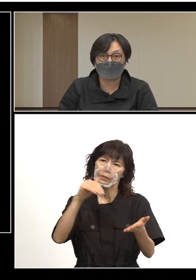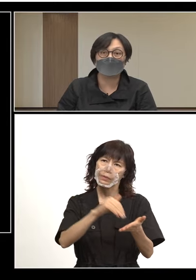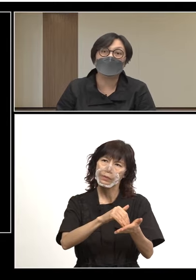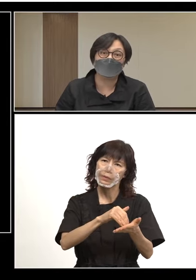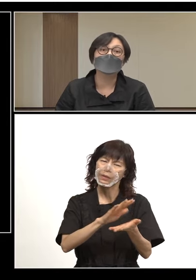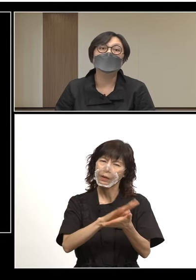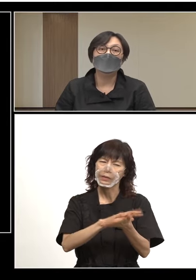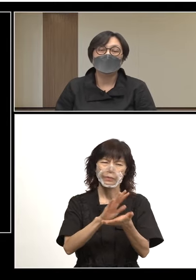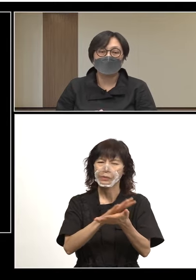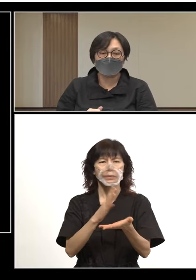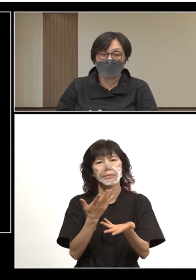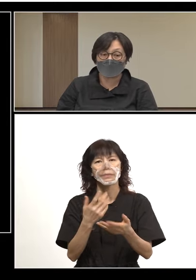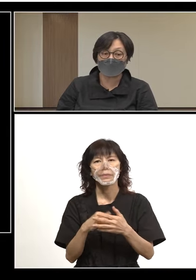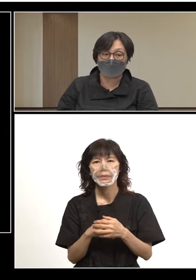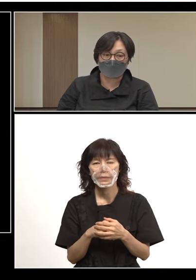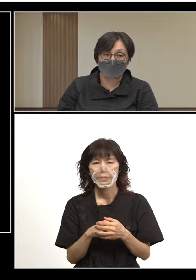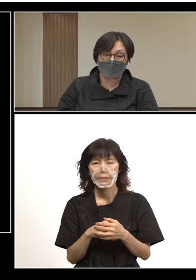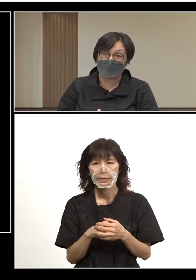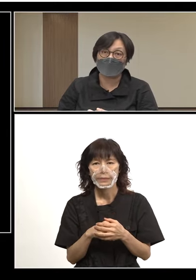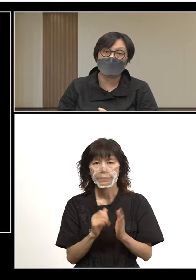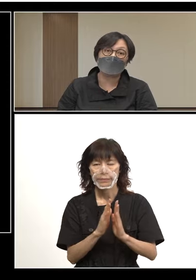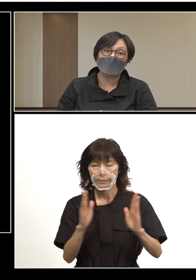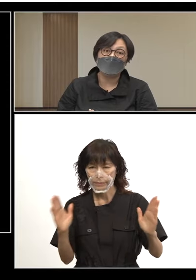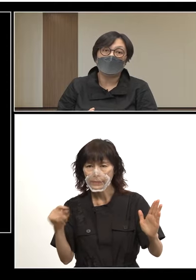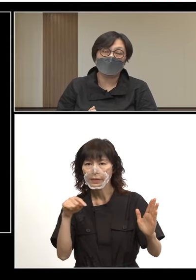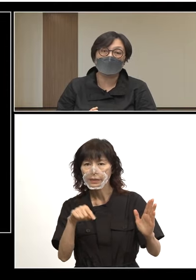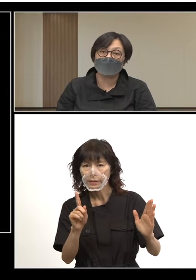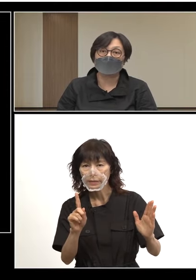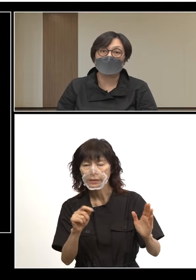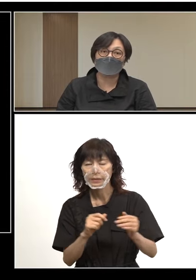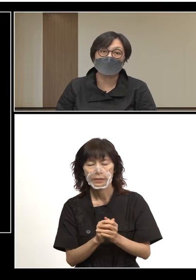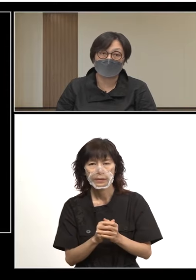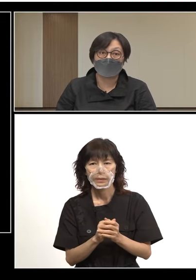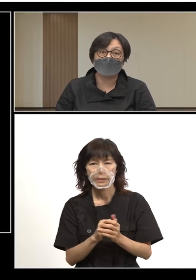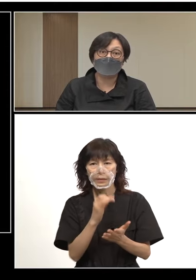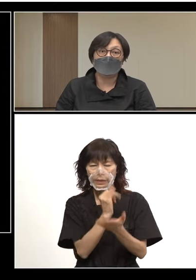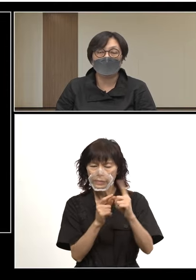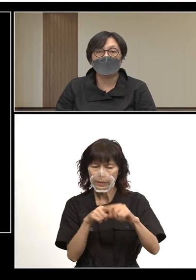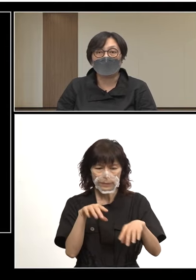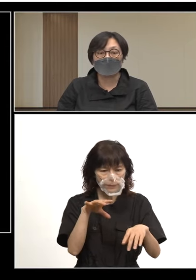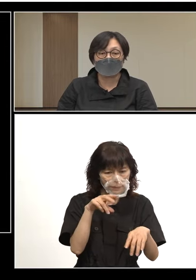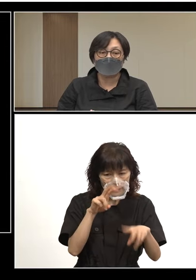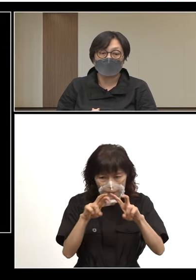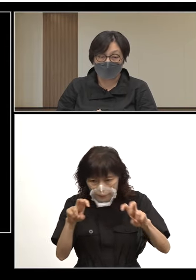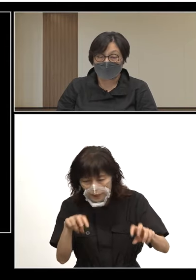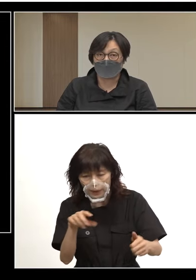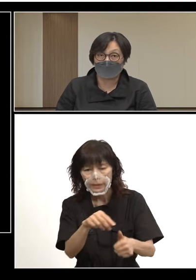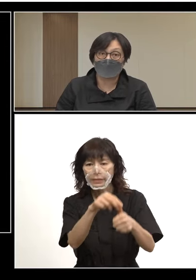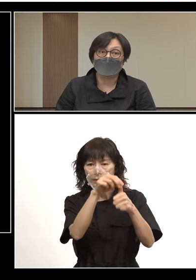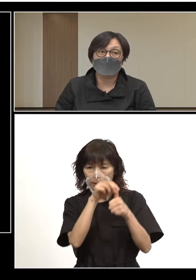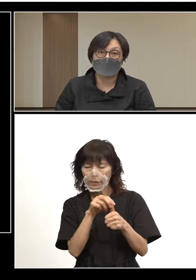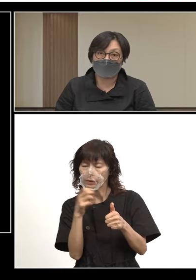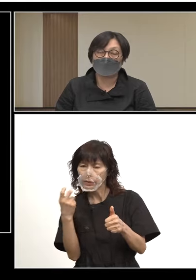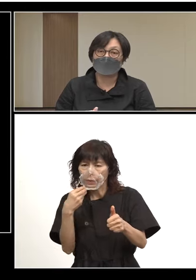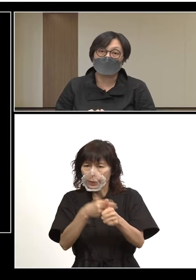其實已經好多年啦。咁當中咧，其實我哋希望喺入邊咧，我哋可以發掘到一啲藝術家啦，希望可以持續嘅培